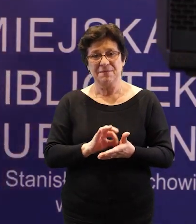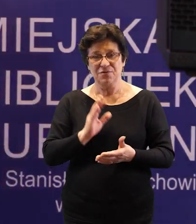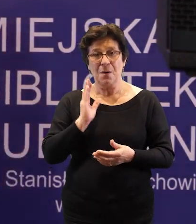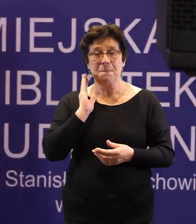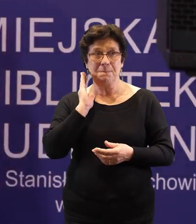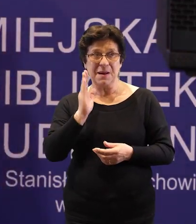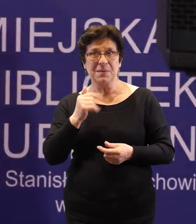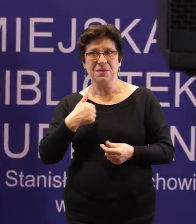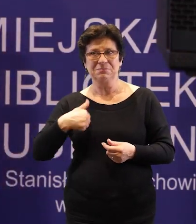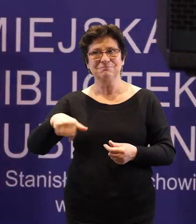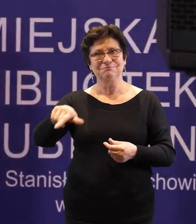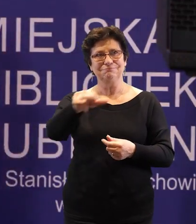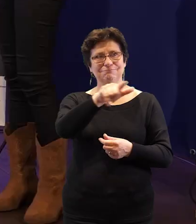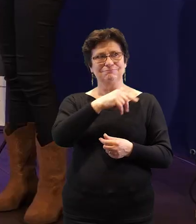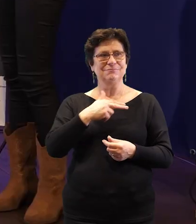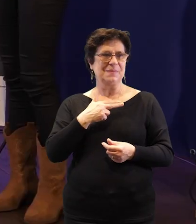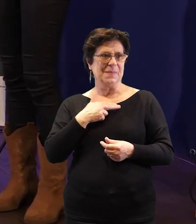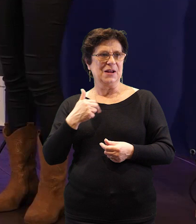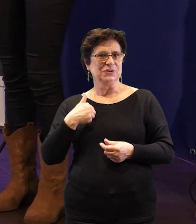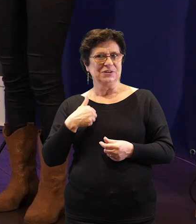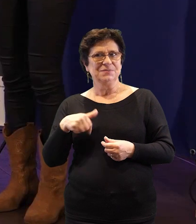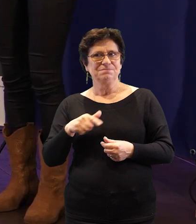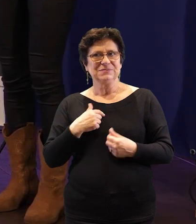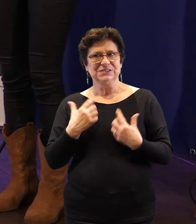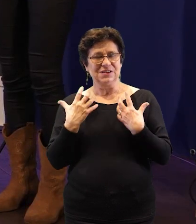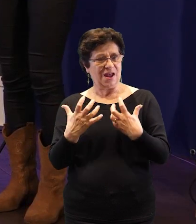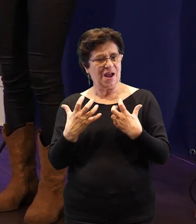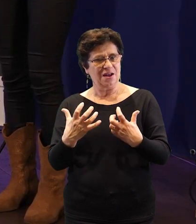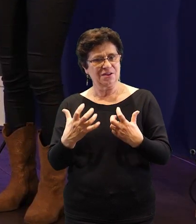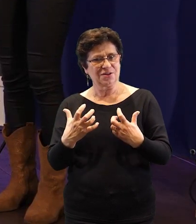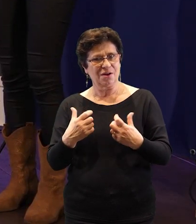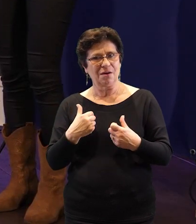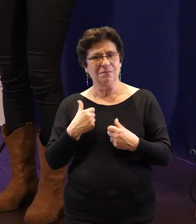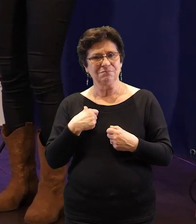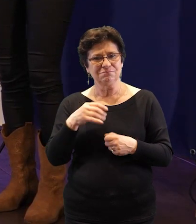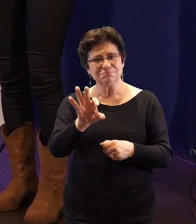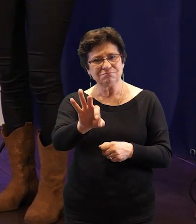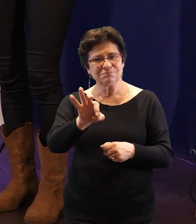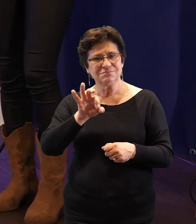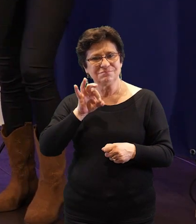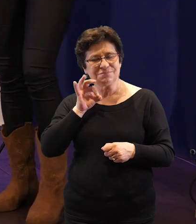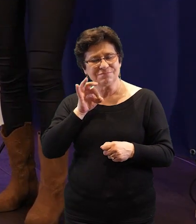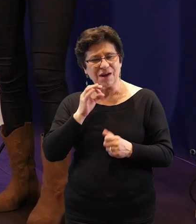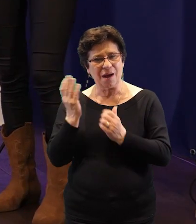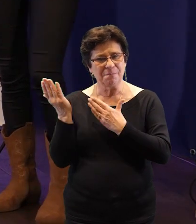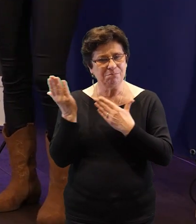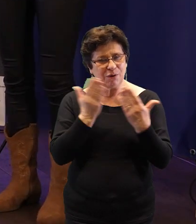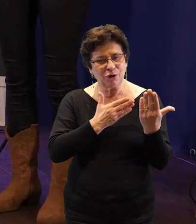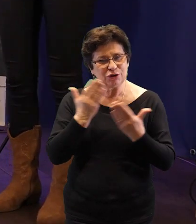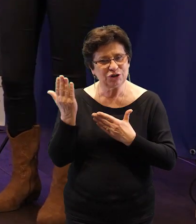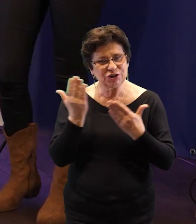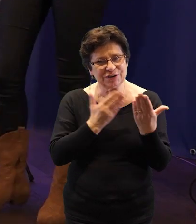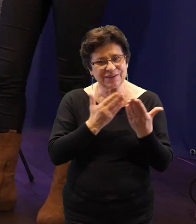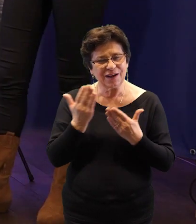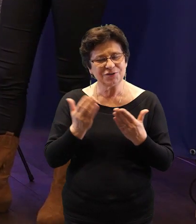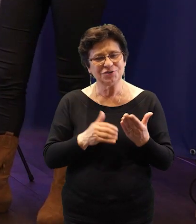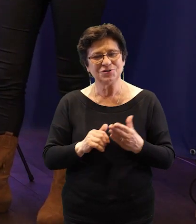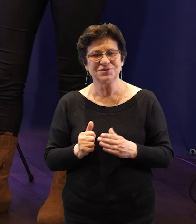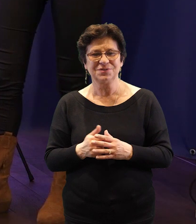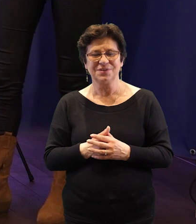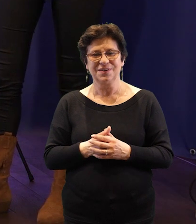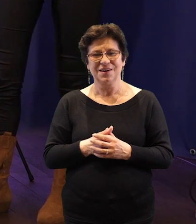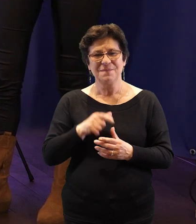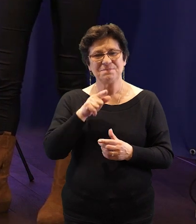dla naszych użytkowników zachętą, aby po nie sięgnąć, aby zmierzyć się